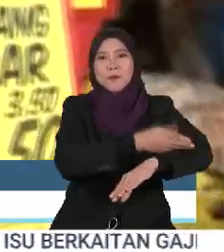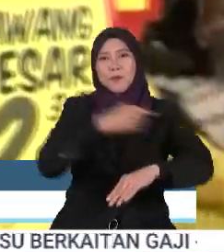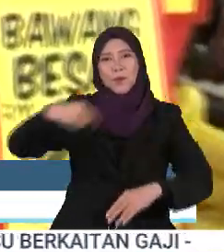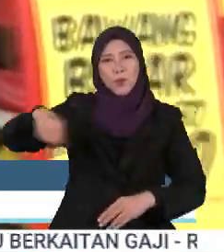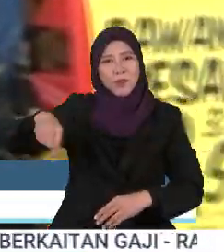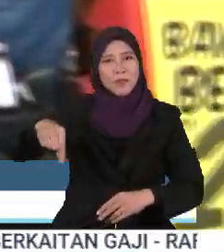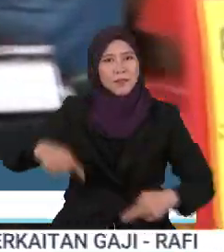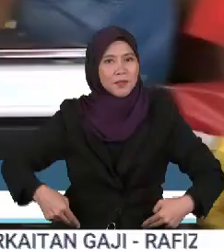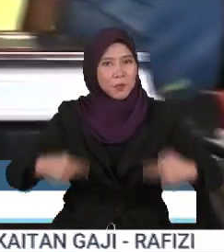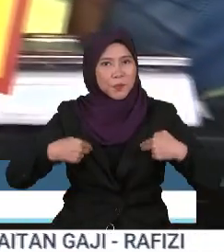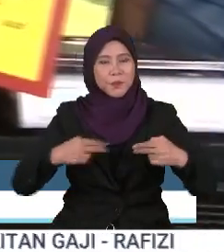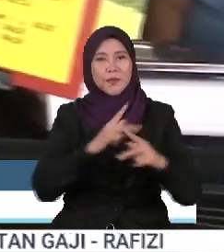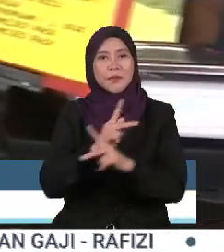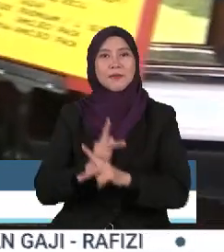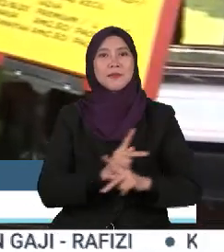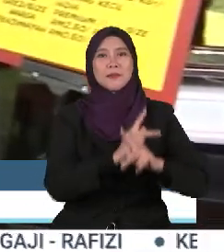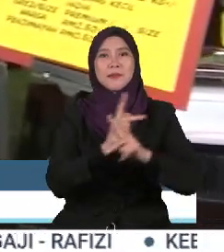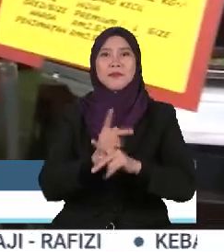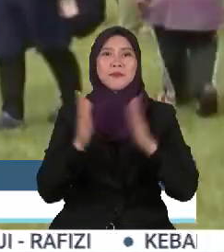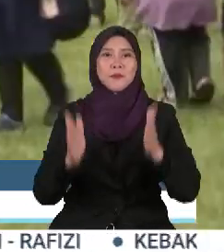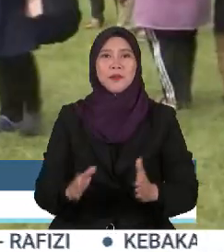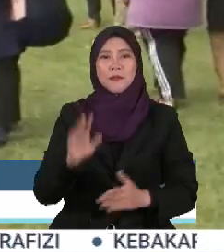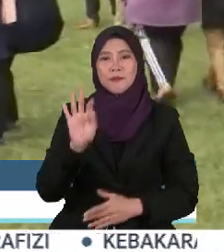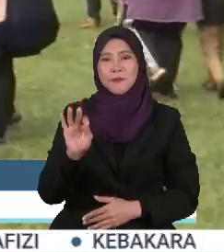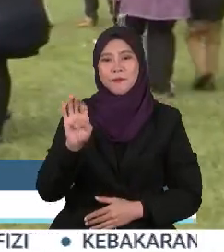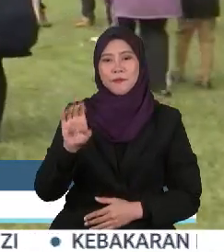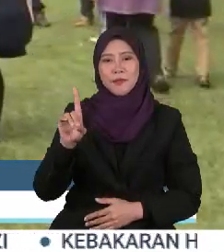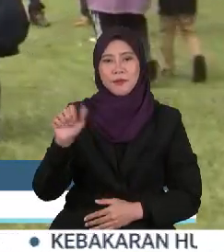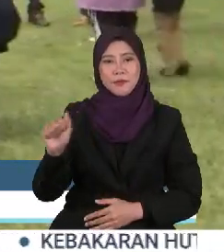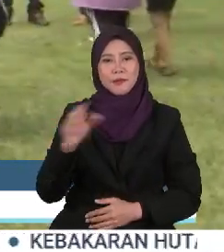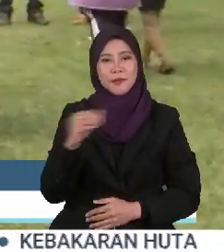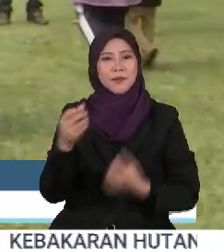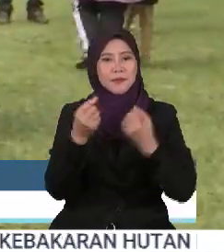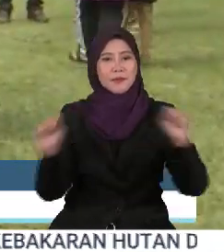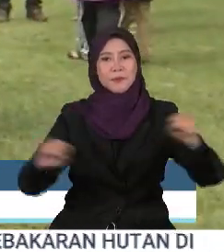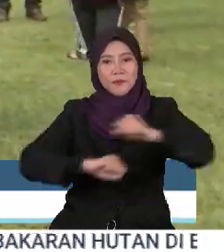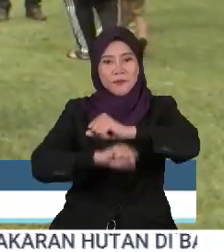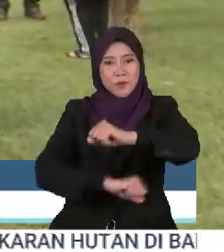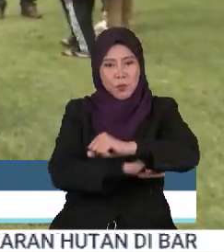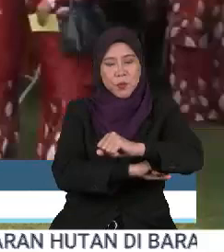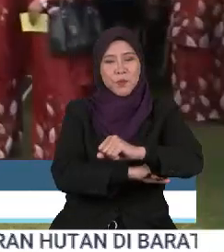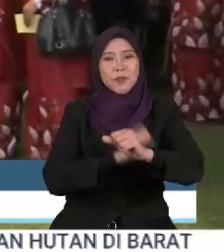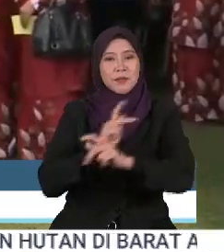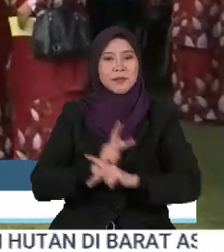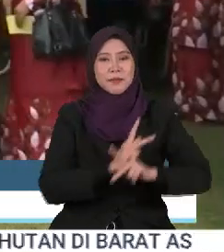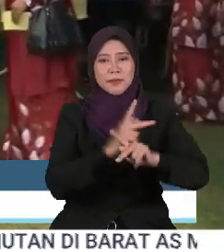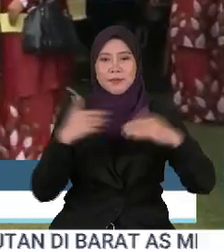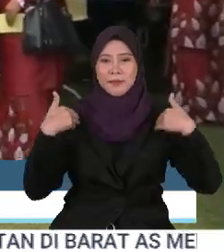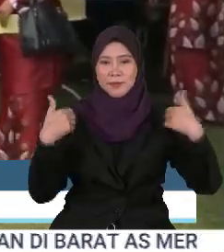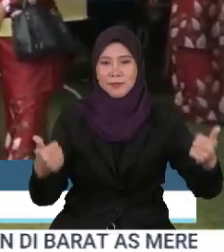memelihara kebajikan warga veda termasuk dalam aspek penyediaan infrastruktur penjagaan kesehatan